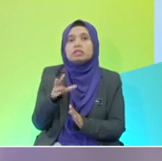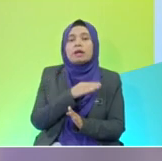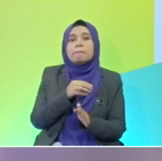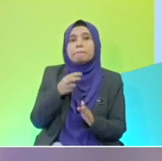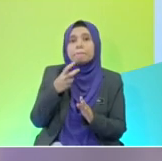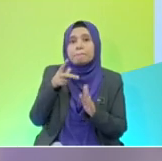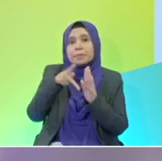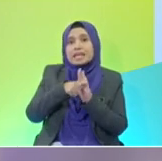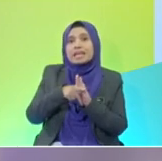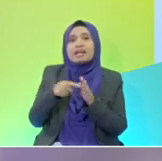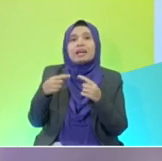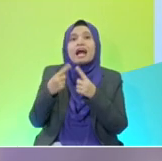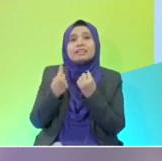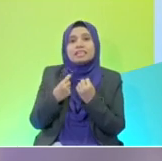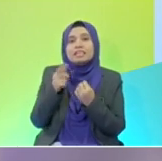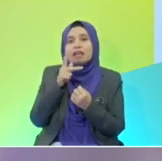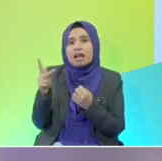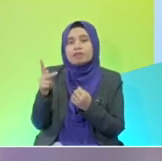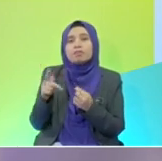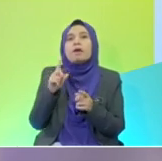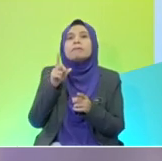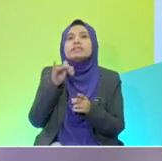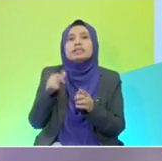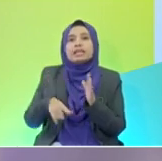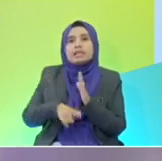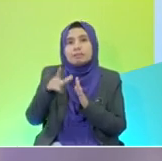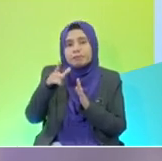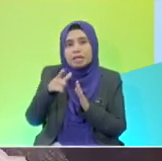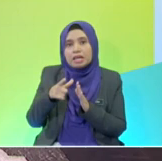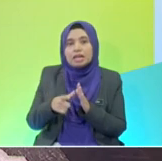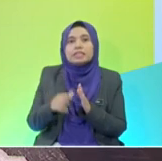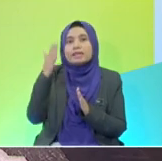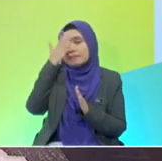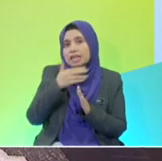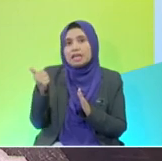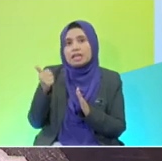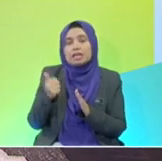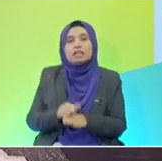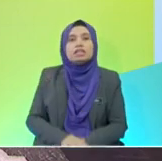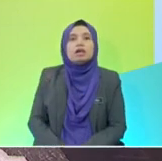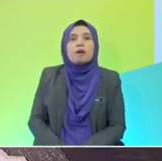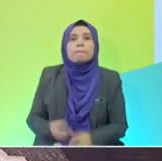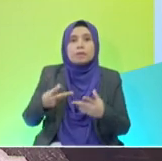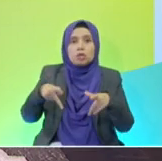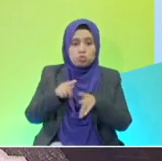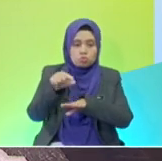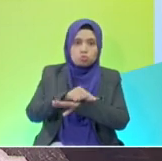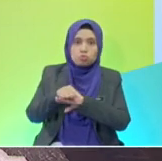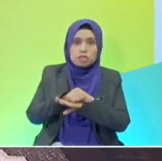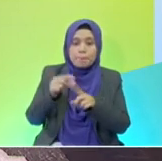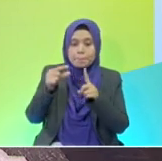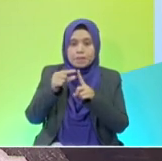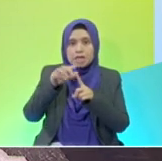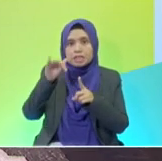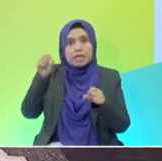yang lebih best perhatikan nampak kita lagi betul jadi belum menggunakan kata yang sesuai